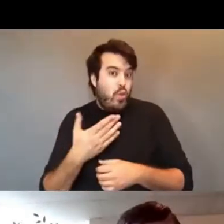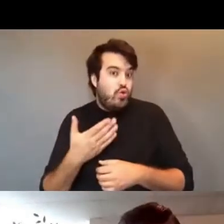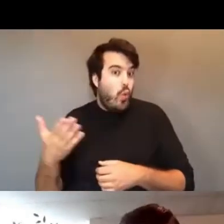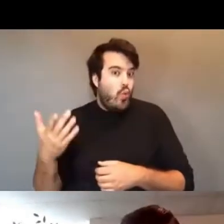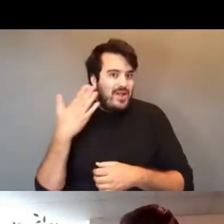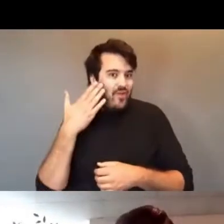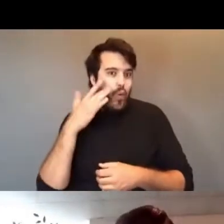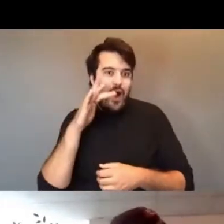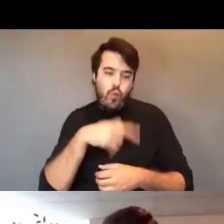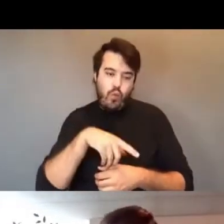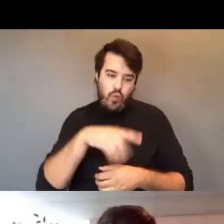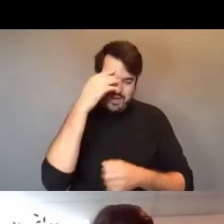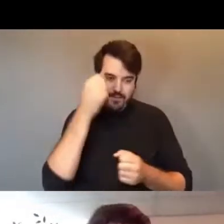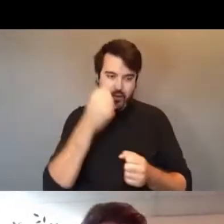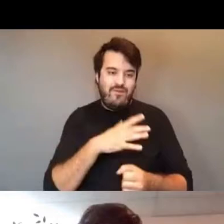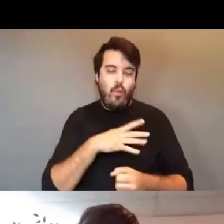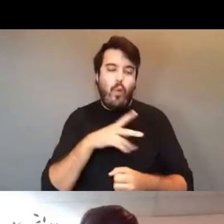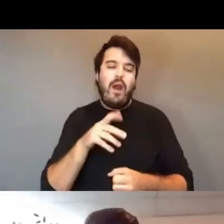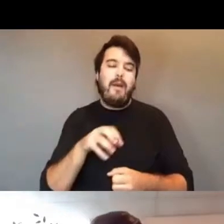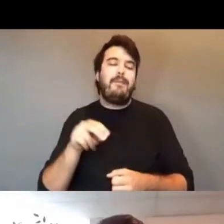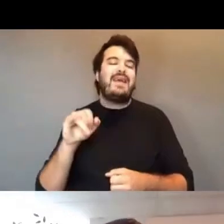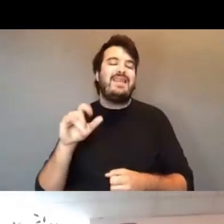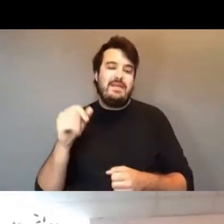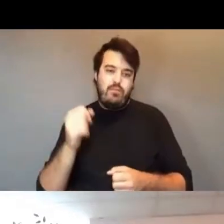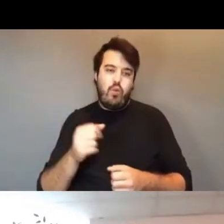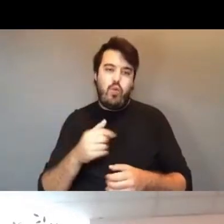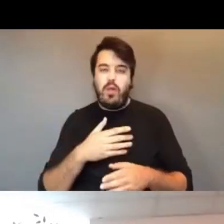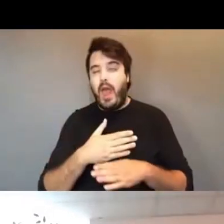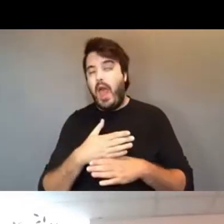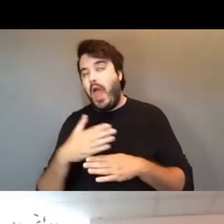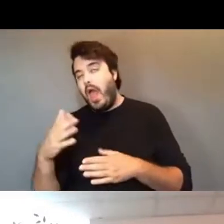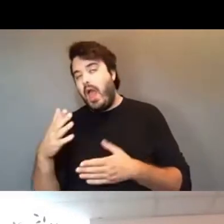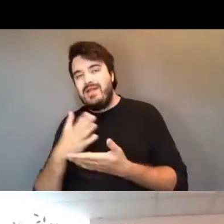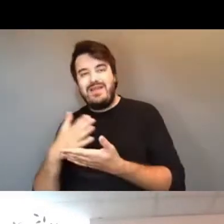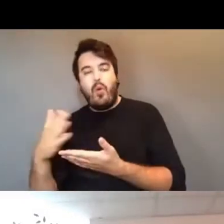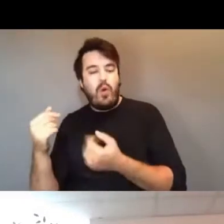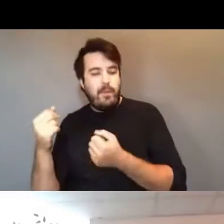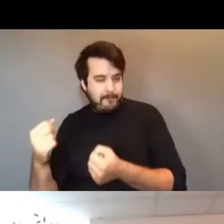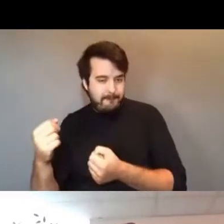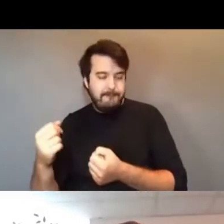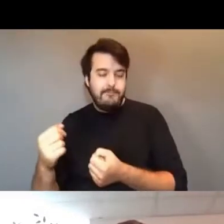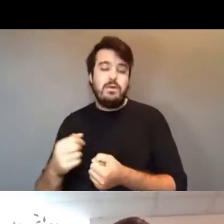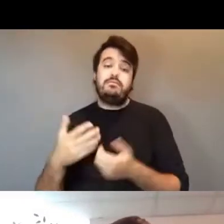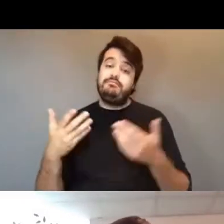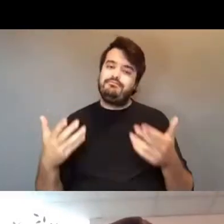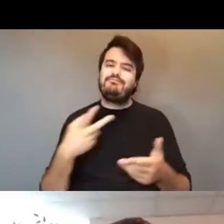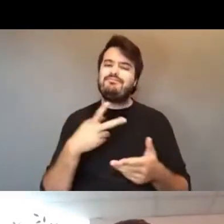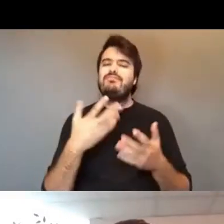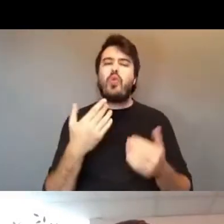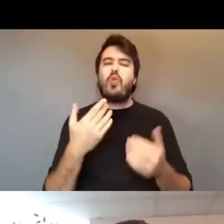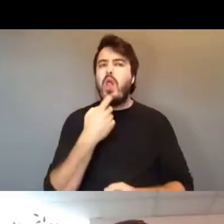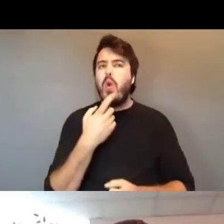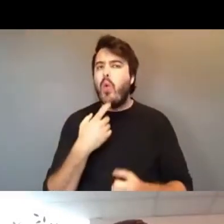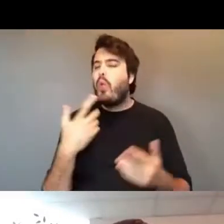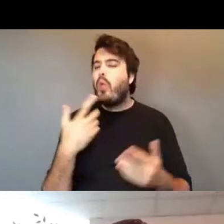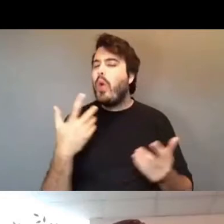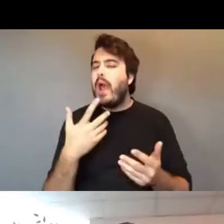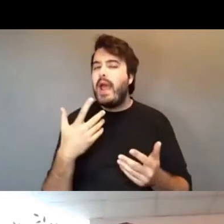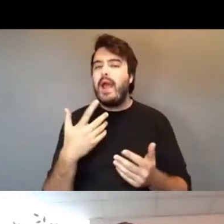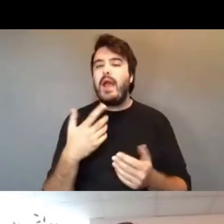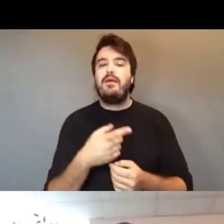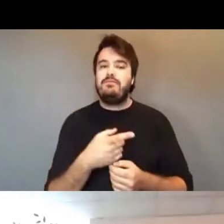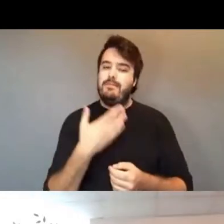qu'on sait qu'on peut avoir du persil jusqu'à plus tard dans la saison. Et maintenant, ses besoins en eau. Alors,